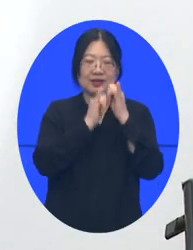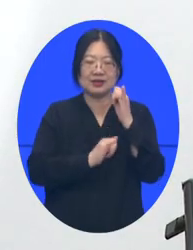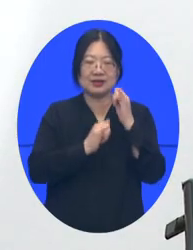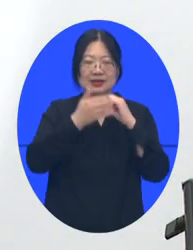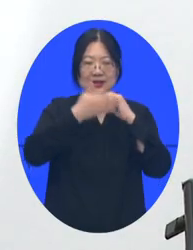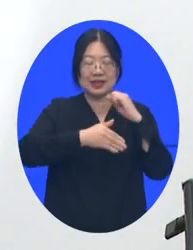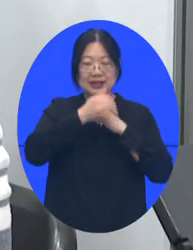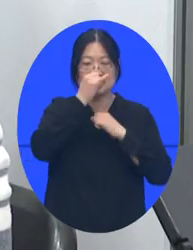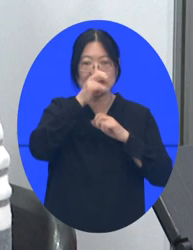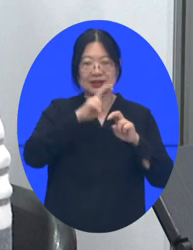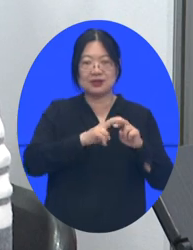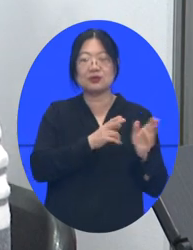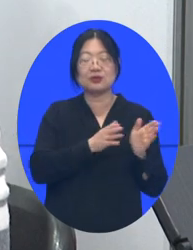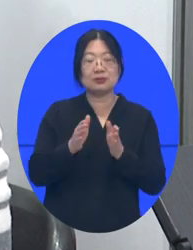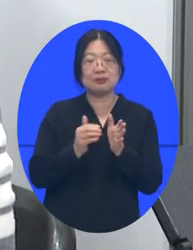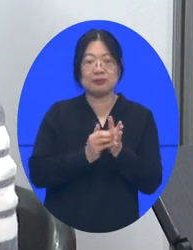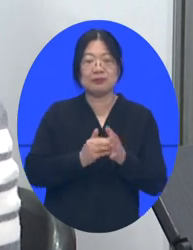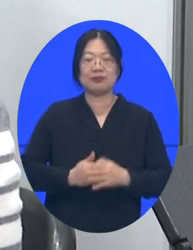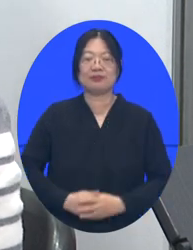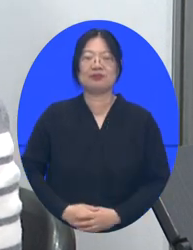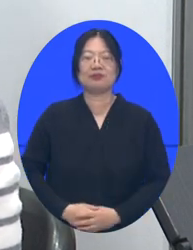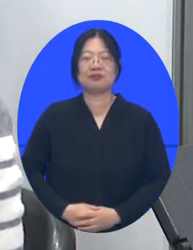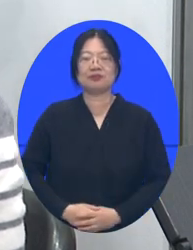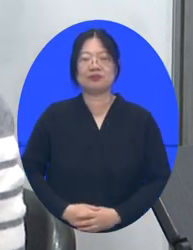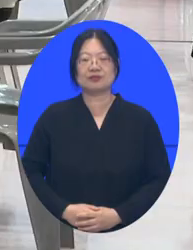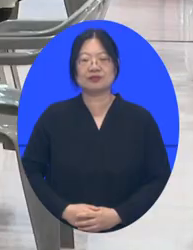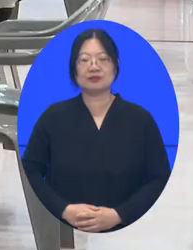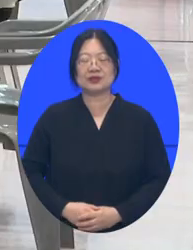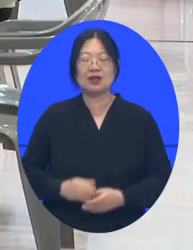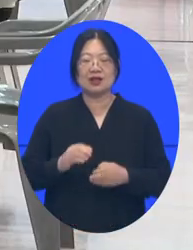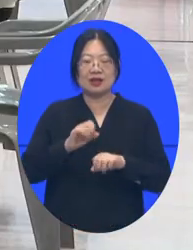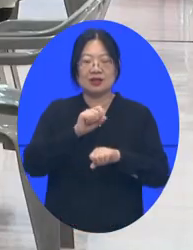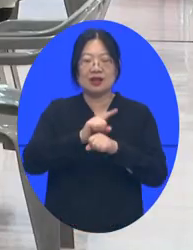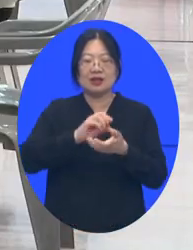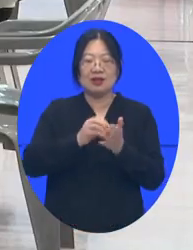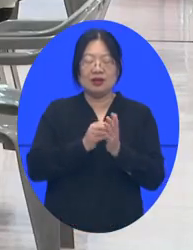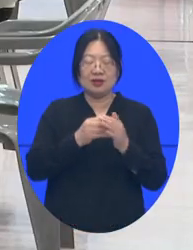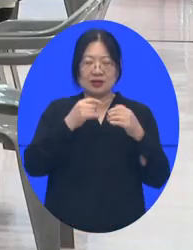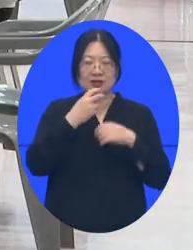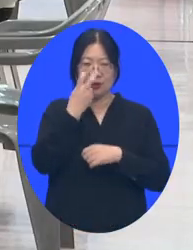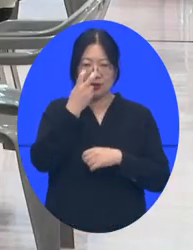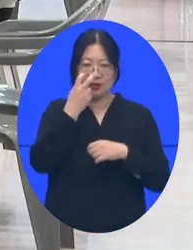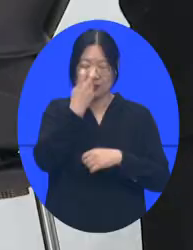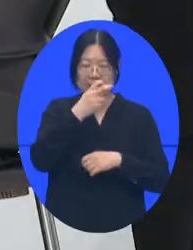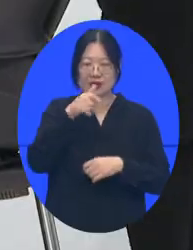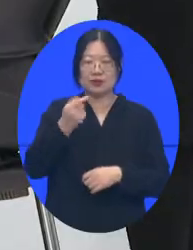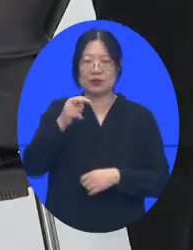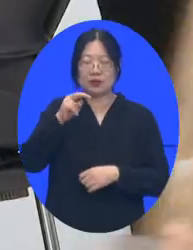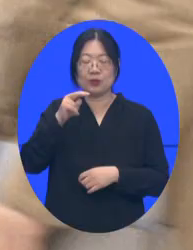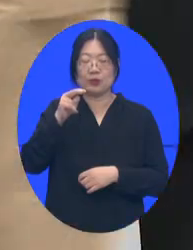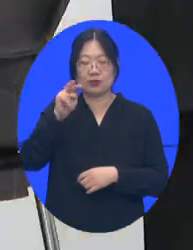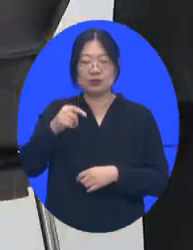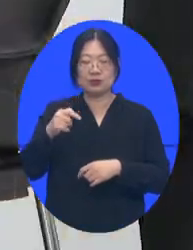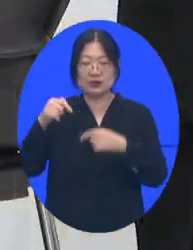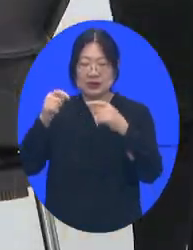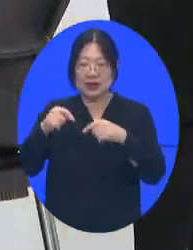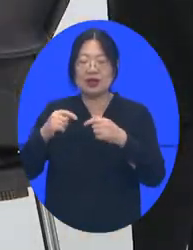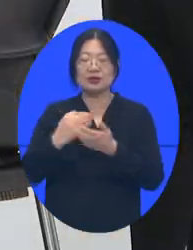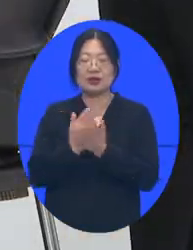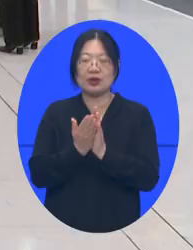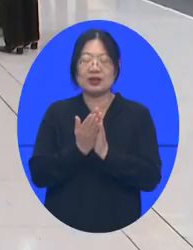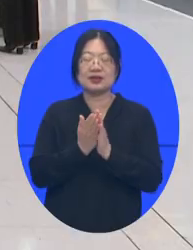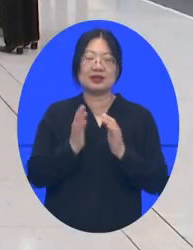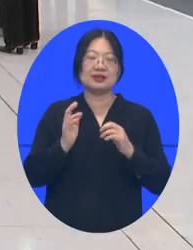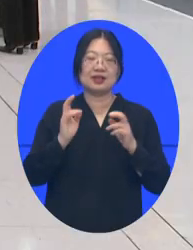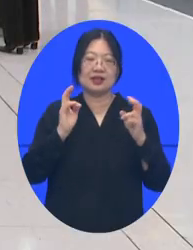사진을 찍을 수 있는 부스가 마련됐습니다. 적성 검사부터 노무 상담과 창업 컨설팅, 다양한 여성 취업 지원